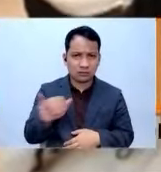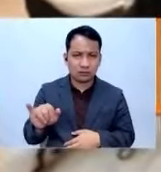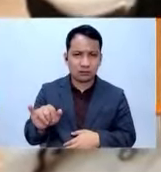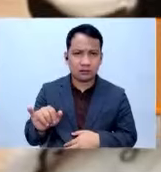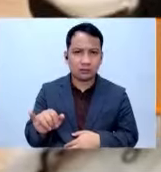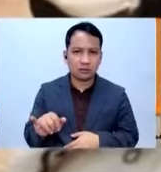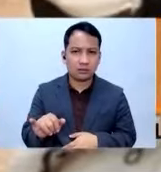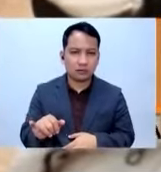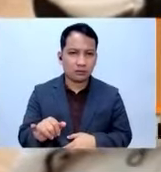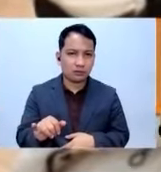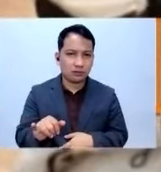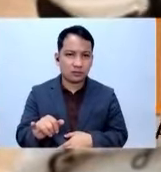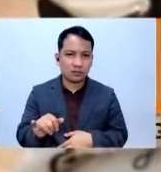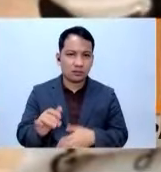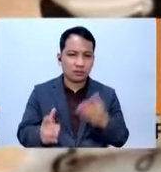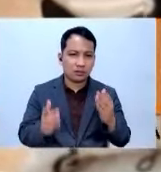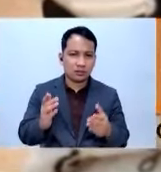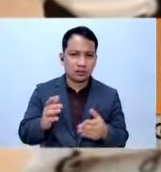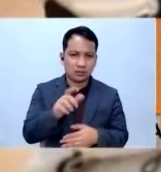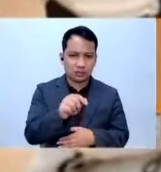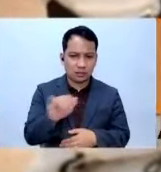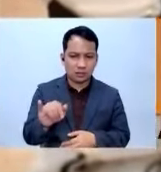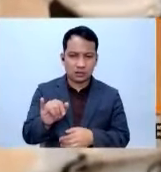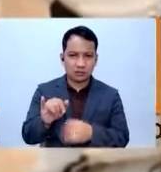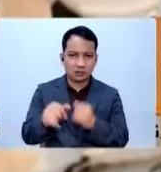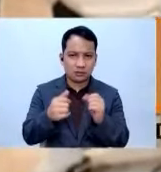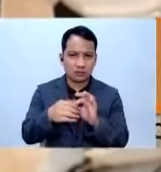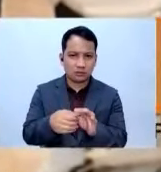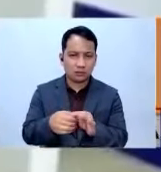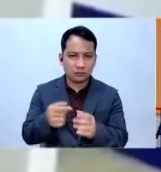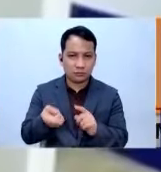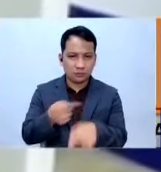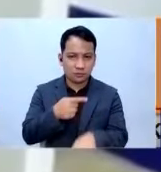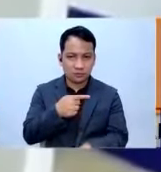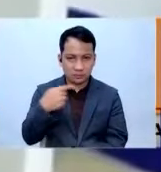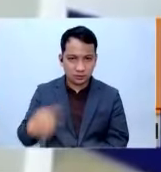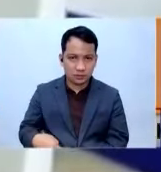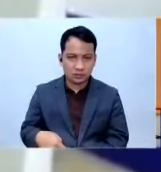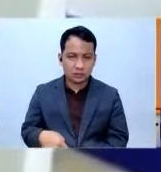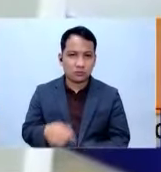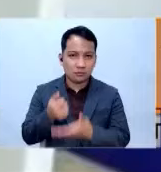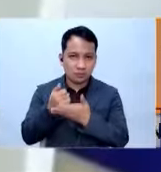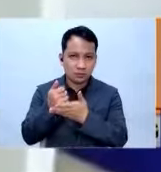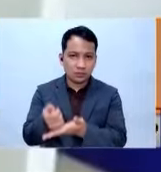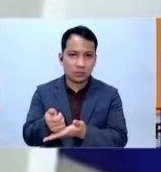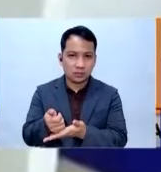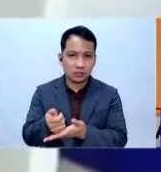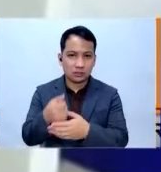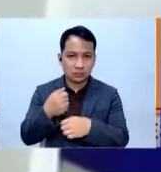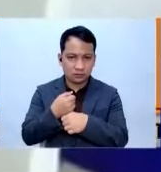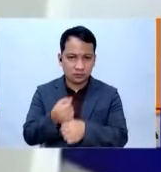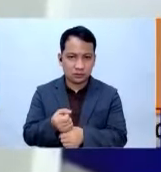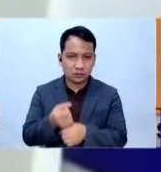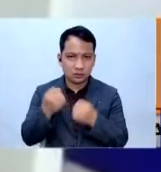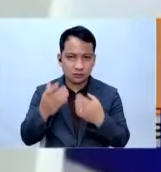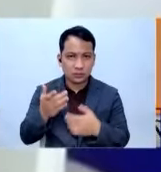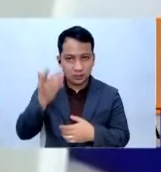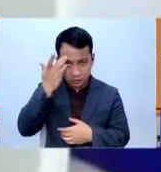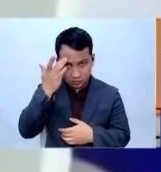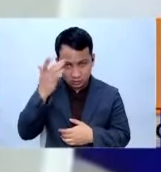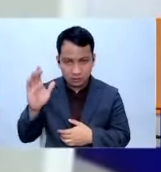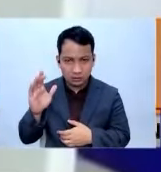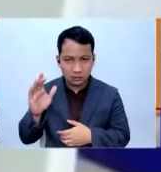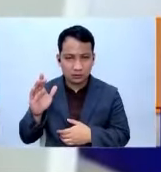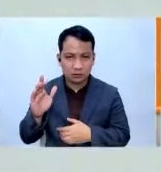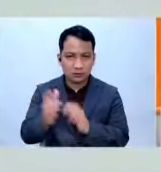for General Artificial Intelligence ng China. Makatutulong daw ito sa paglikha ng mas matatalino at maabilidad ng